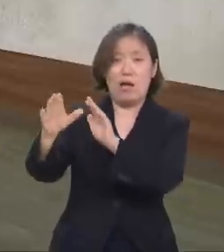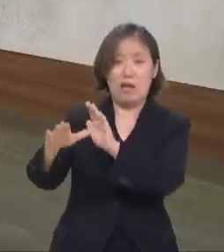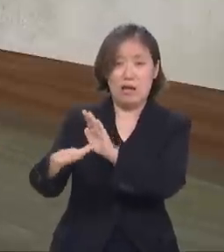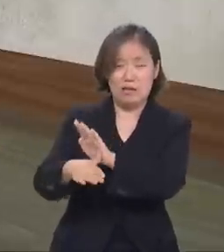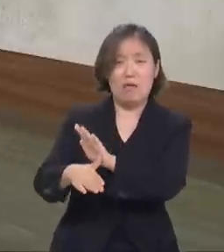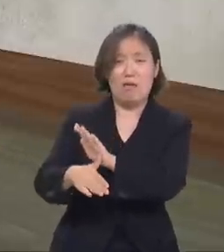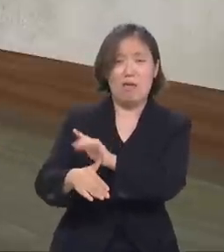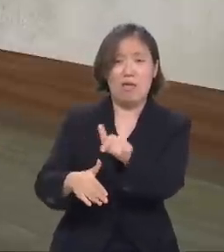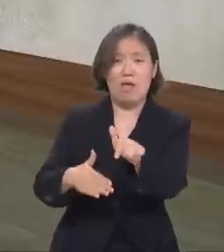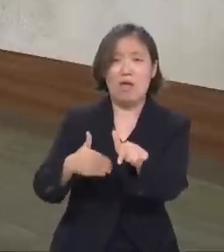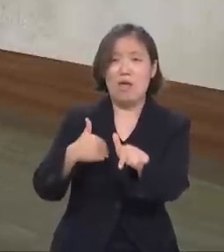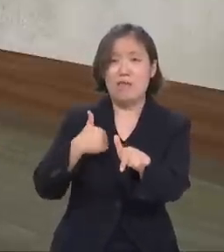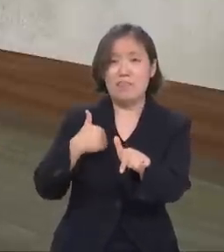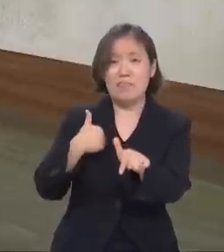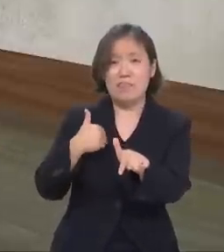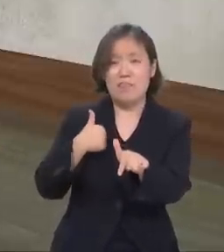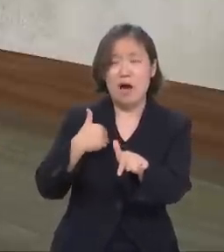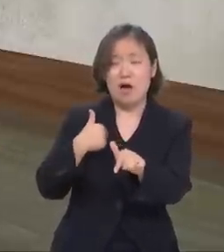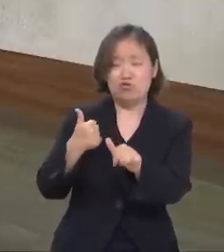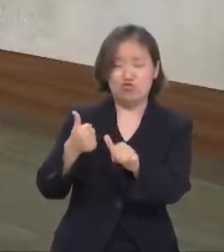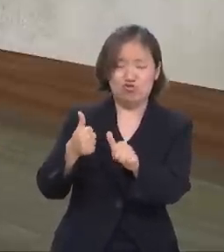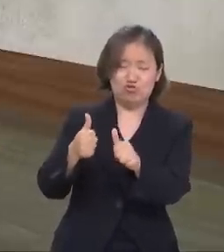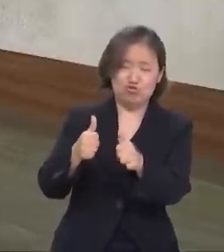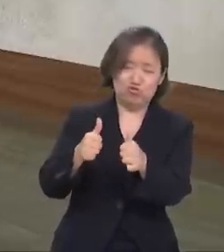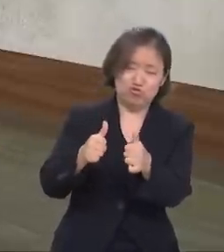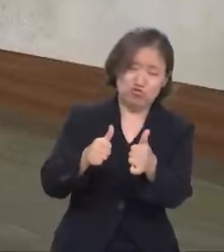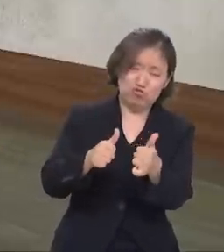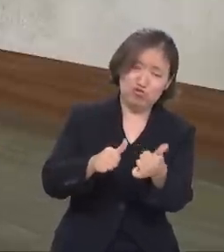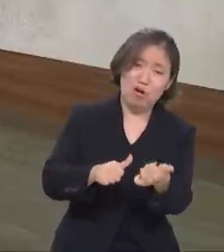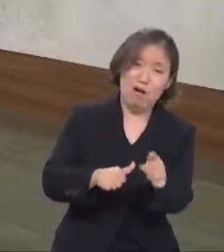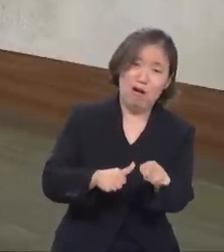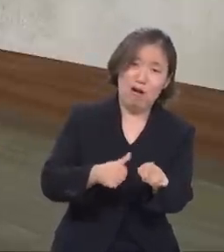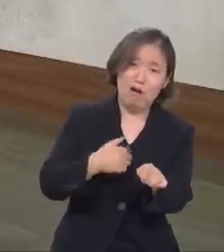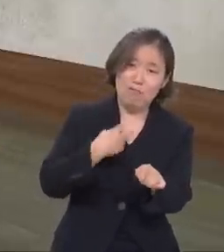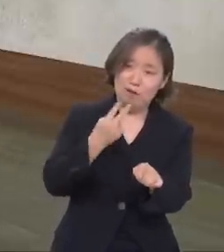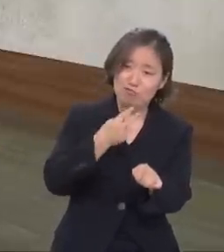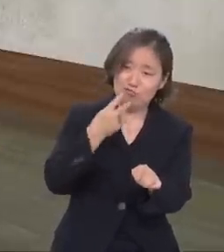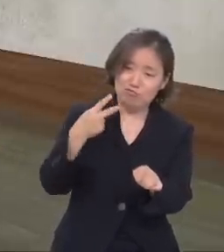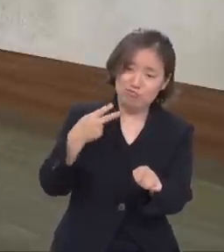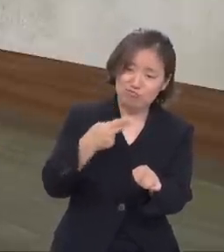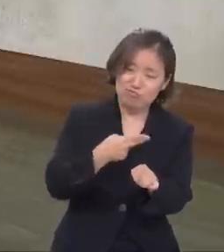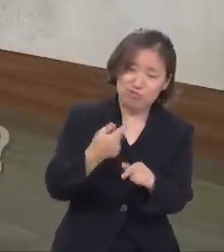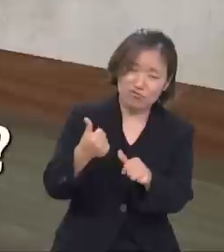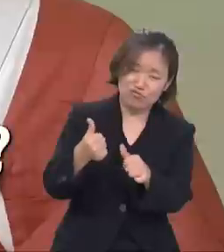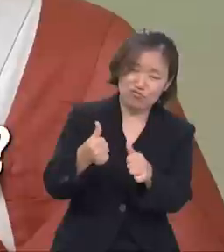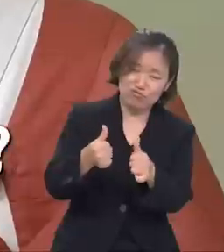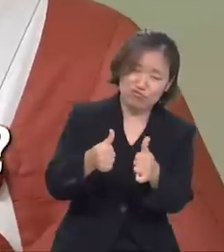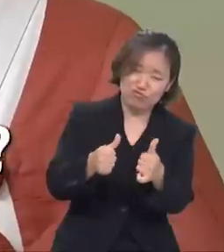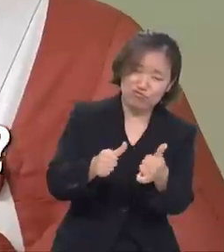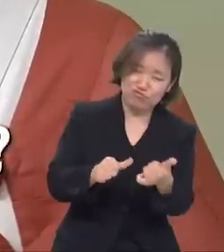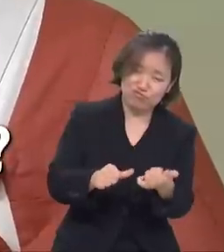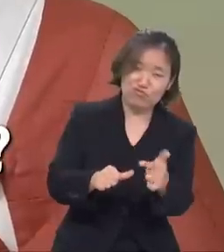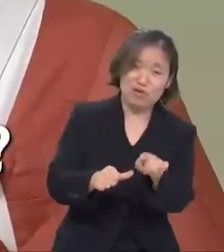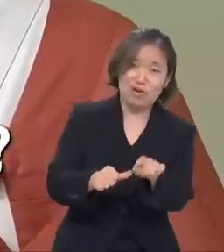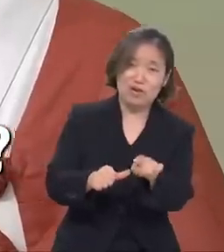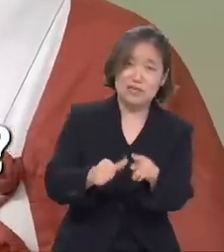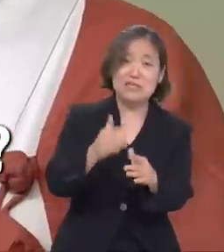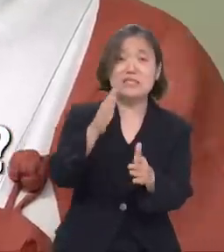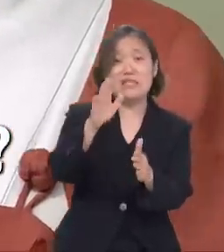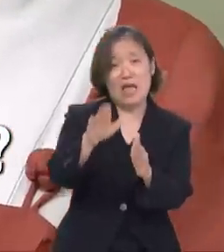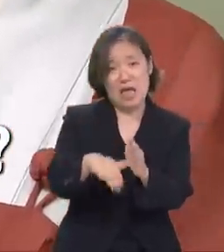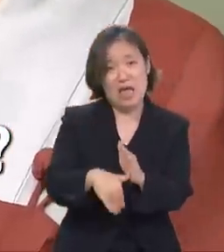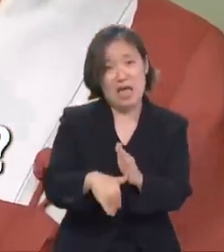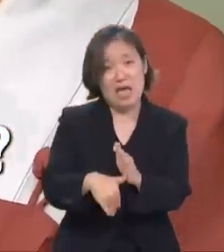내 의식이 점점 허물어지면서 내 숨이 끊겨 나갈 때 나는 그 마지막